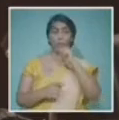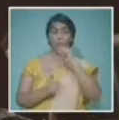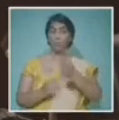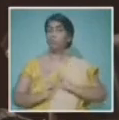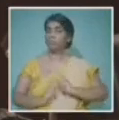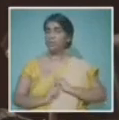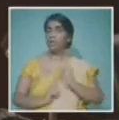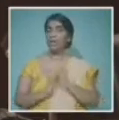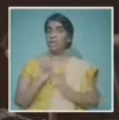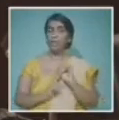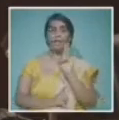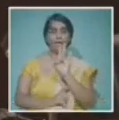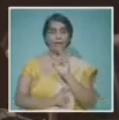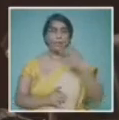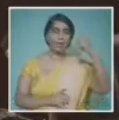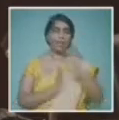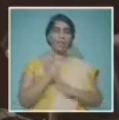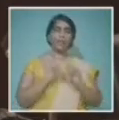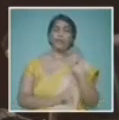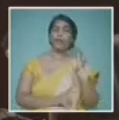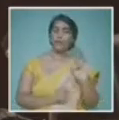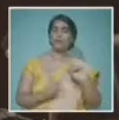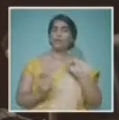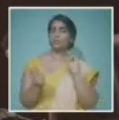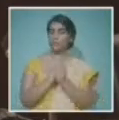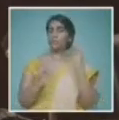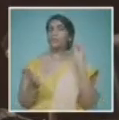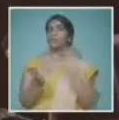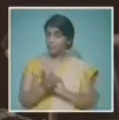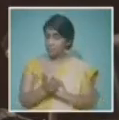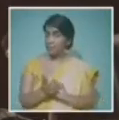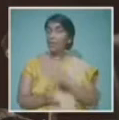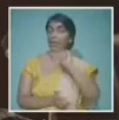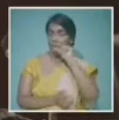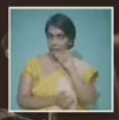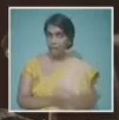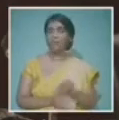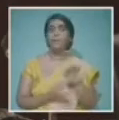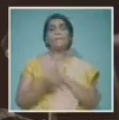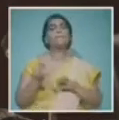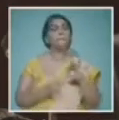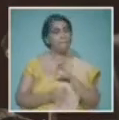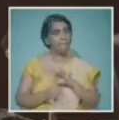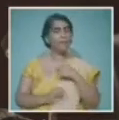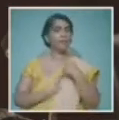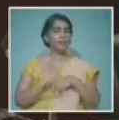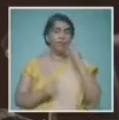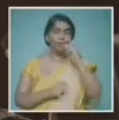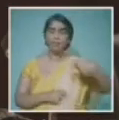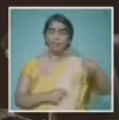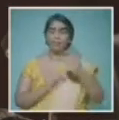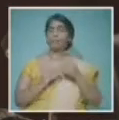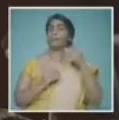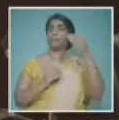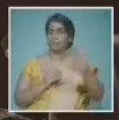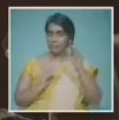ලෙස අමාත්‍යවරු 25යි නියෝජ්‍ය අමාත්‍යවරු 25යි කියන සංශෝධන මේකට ඇතුළත් වී තුනක් ඇත්තම ගත්තොත් මේක ප්‍රජාතන්ත්‍රවාදී පැත්තෙන් රටේ ජනතාවගේ පැත්තෙන් දිගු පියවරක්